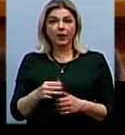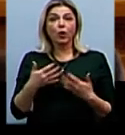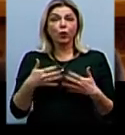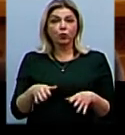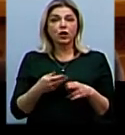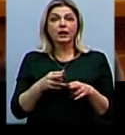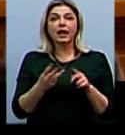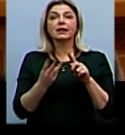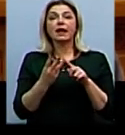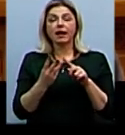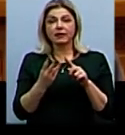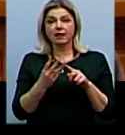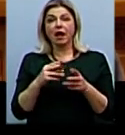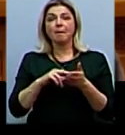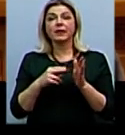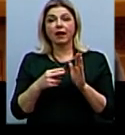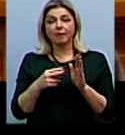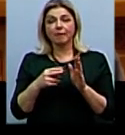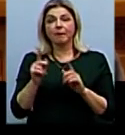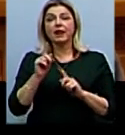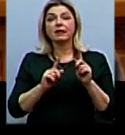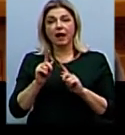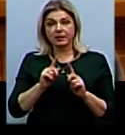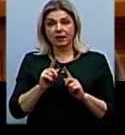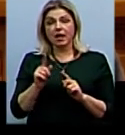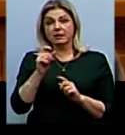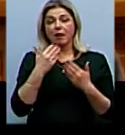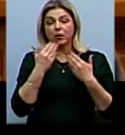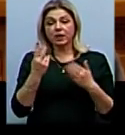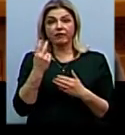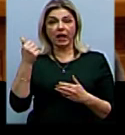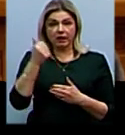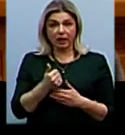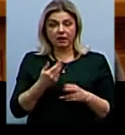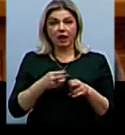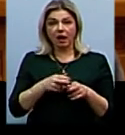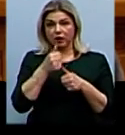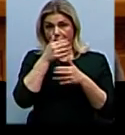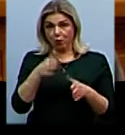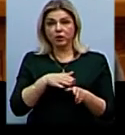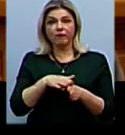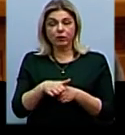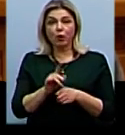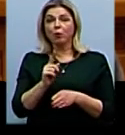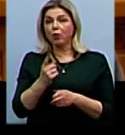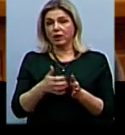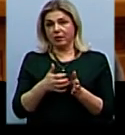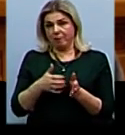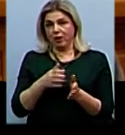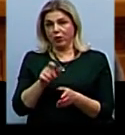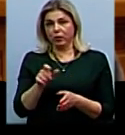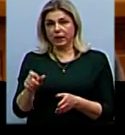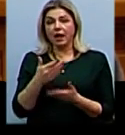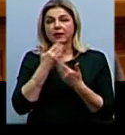це третє пленарне засідання за останні два тижні, яке не може відбутися, бо немає людей,